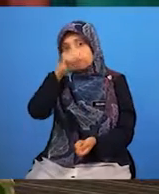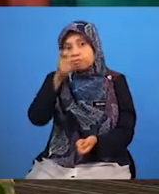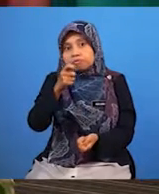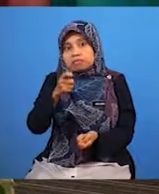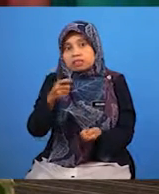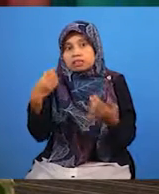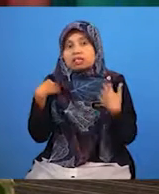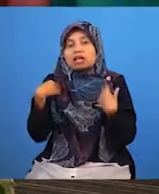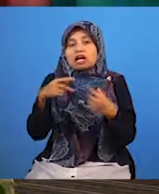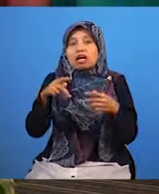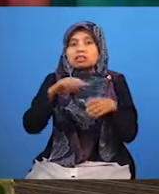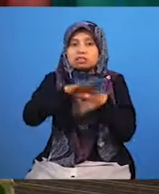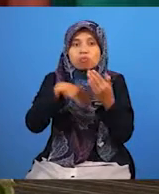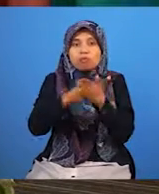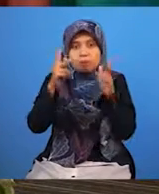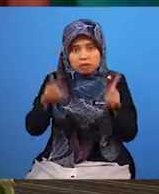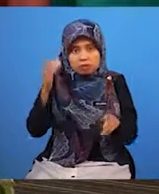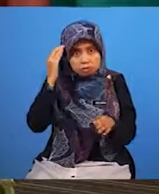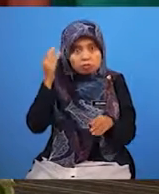Adakah para pelajar tahu jawapannya?